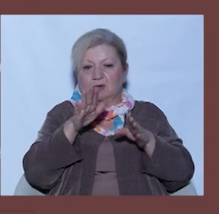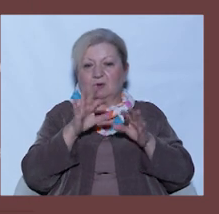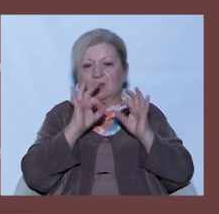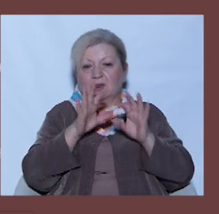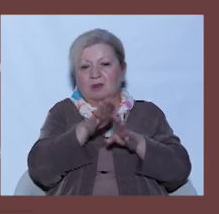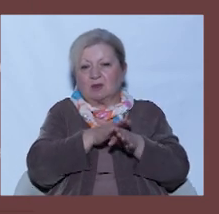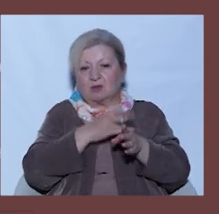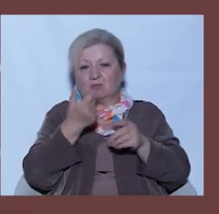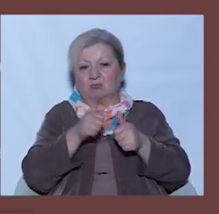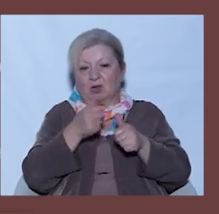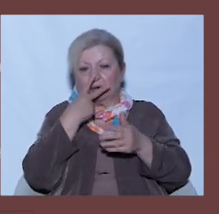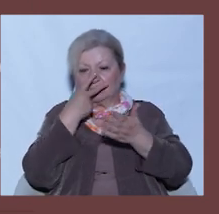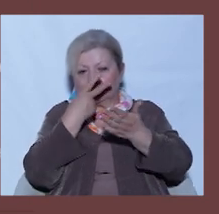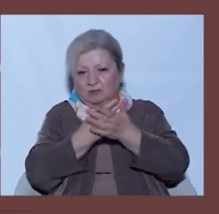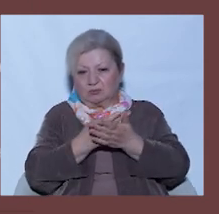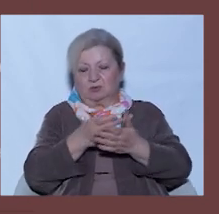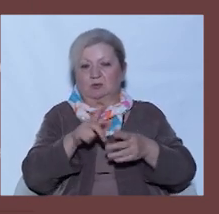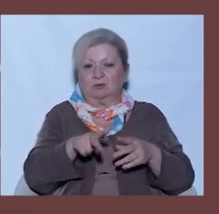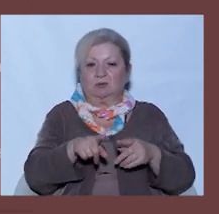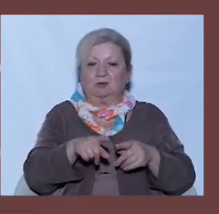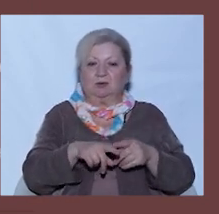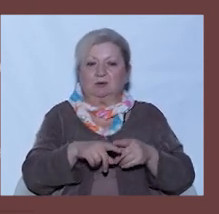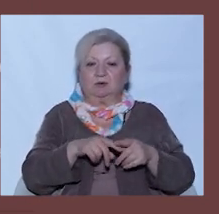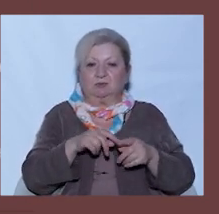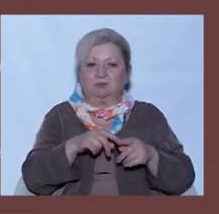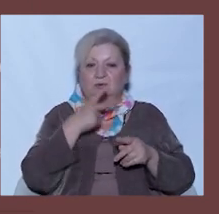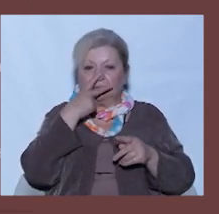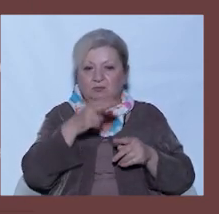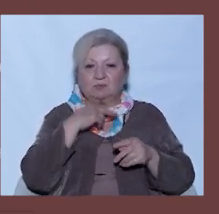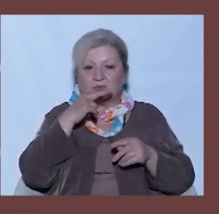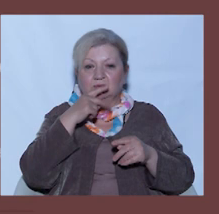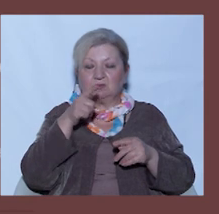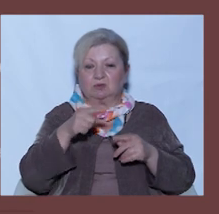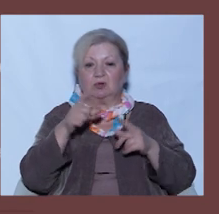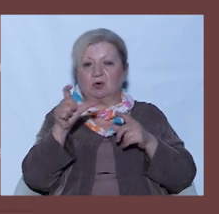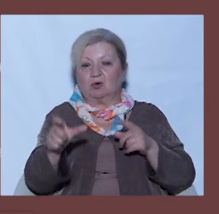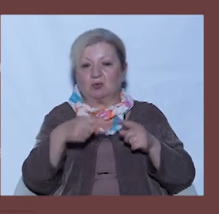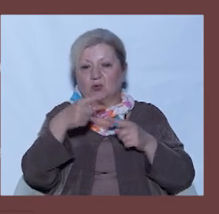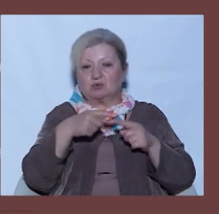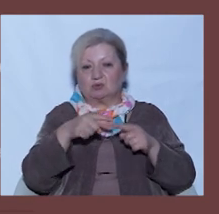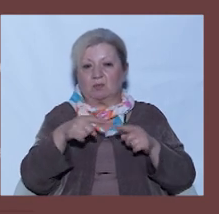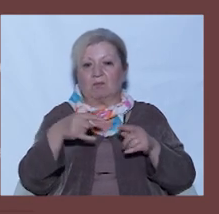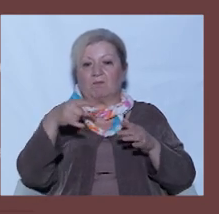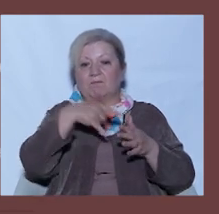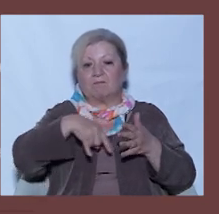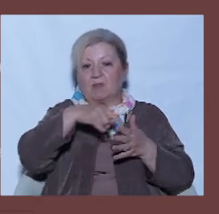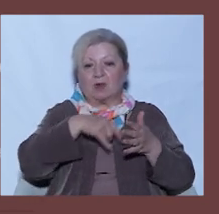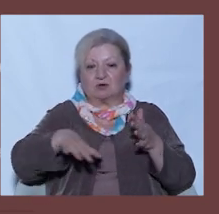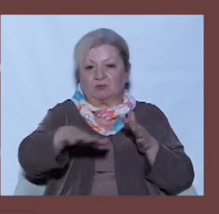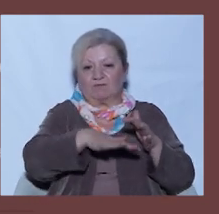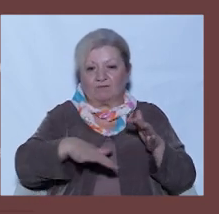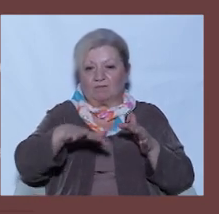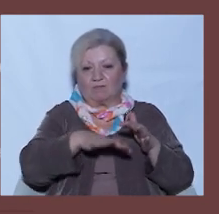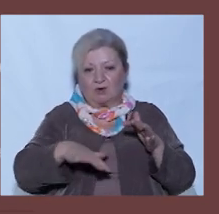გაშვებული, რომ კარგად დავინახოთ, კიდევ ერთხელ თუ დავაკვირდებით კოჭაში მაგნიტური ველი, რომელიც წარმოიშვება დენის